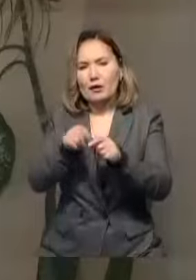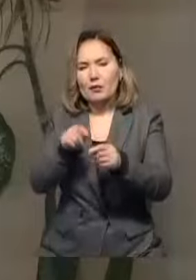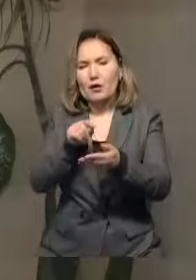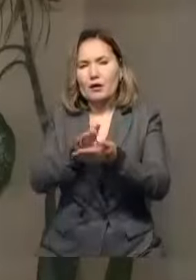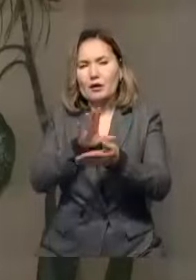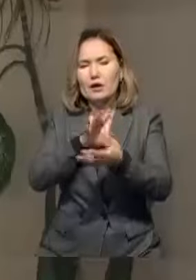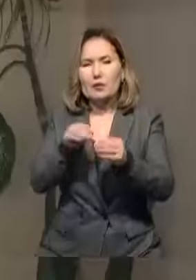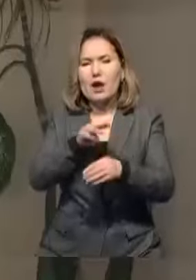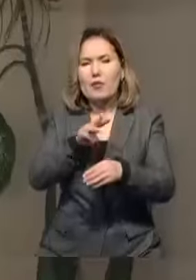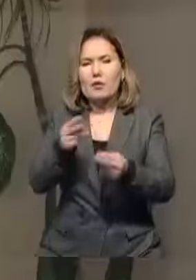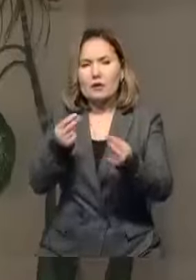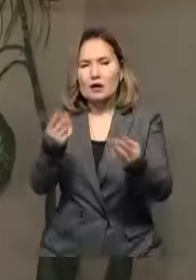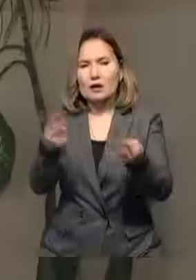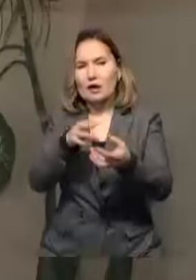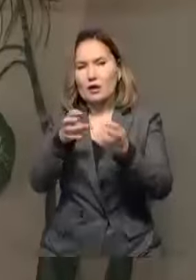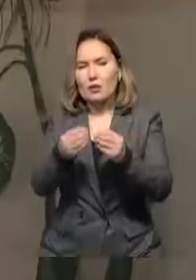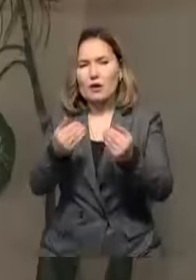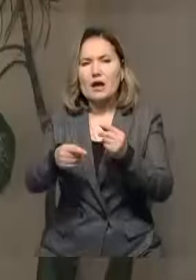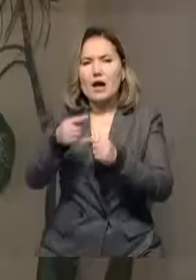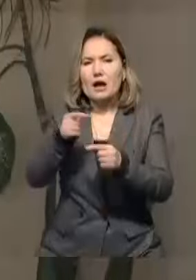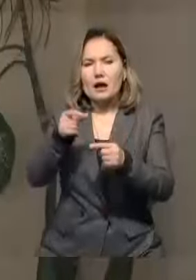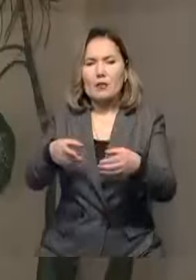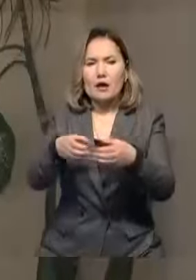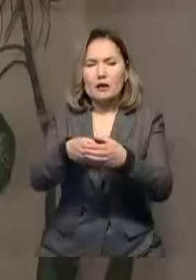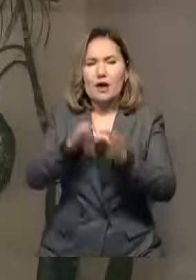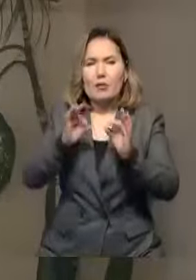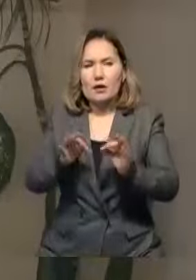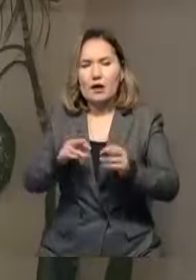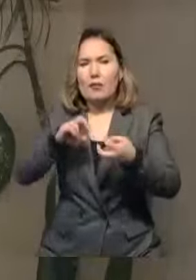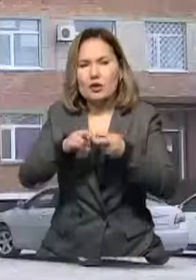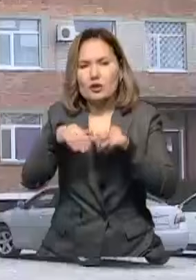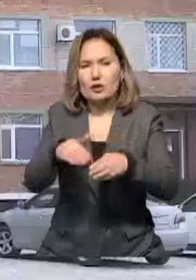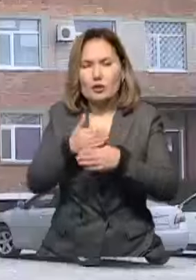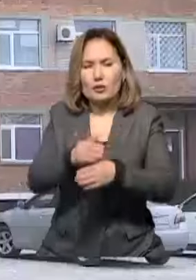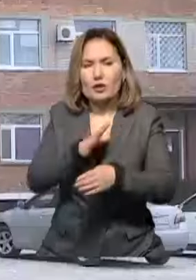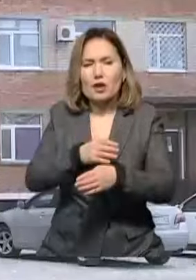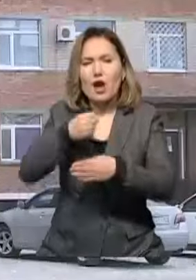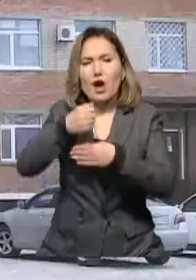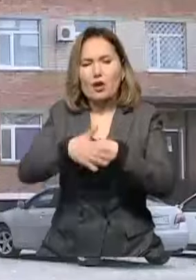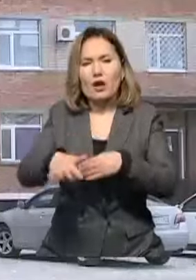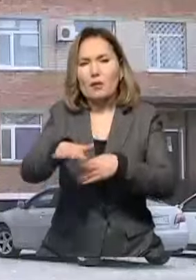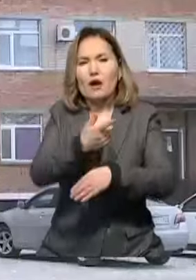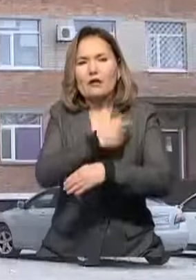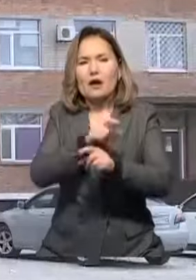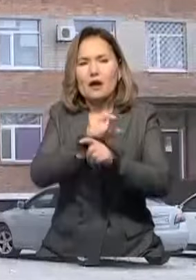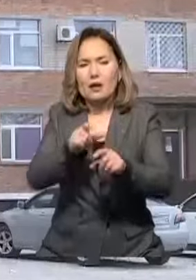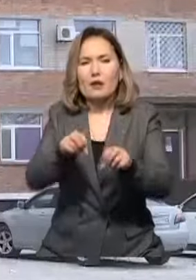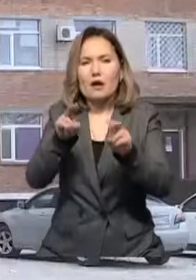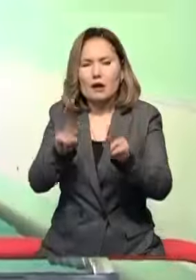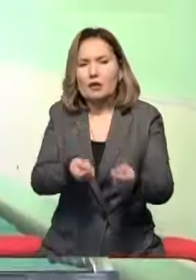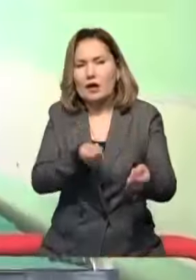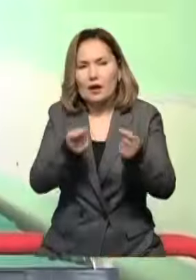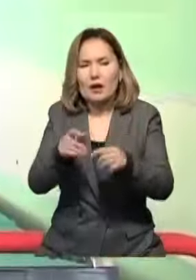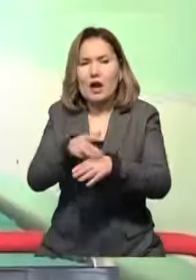айтылды, оған миллиондаған қаражат керек. Бүгін кәсіпкерлер палатасы мен прокуратура мәселені шешіп берді. Орталық аудандық аурухананың тауар жеткізушілер